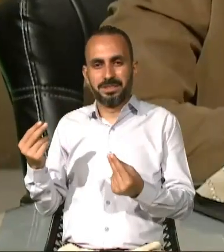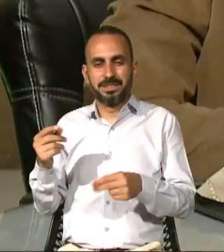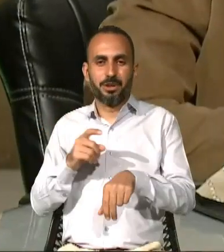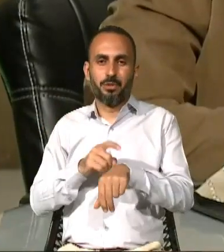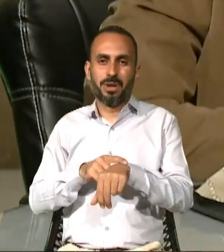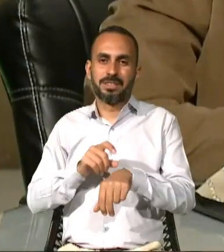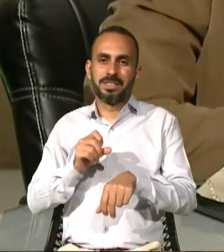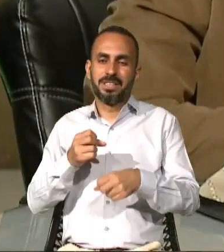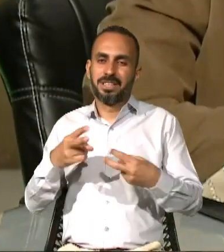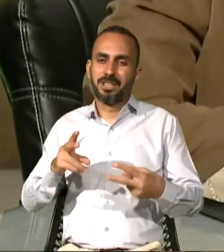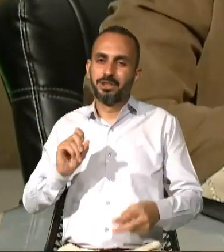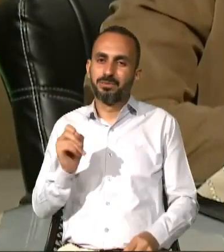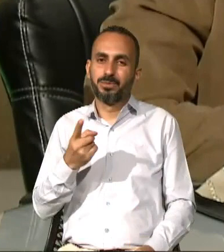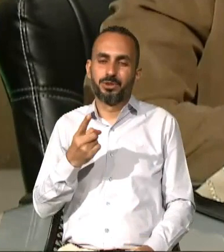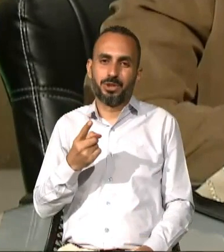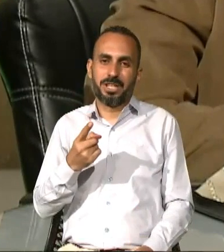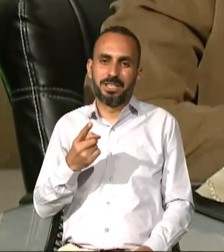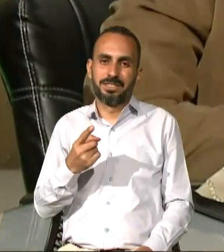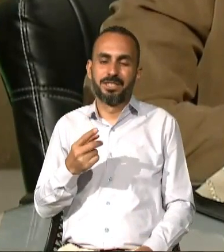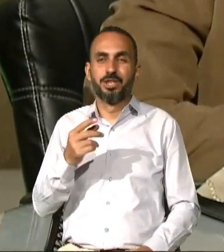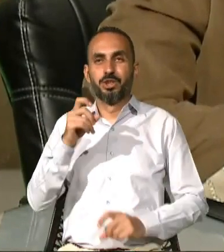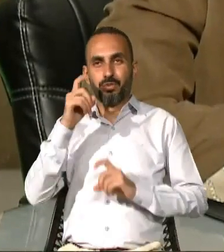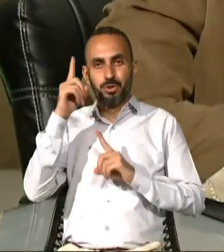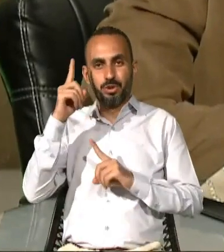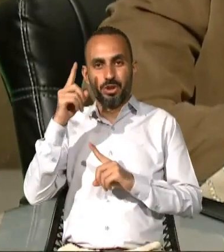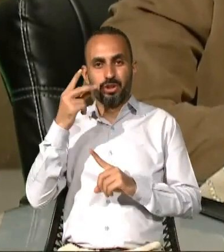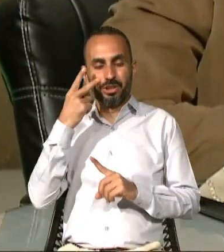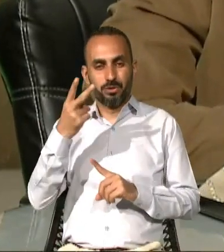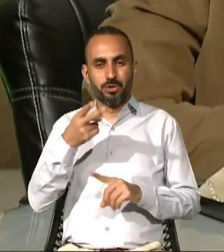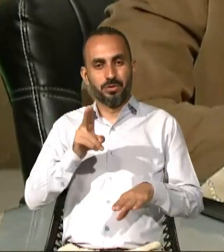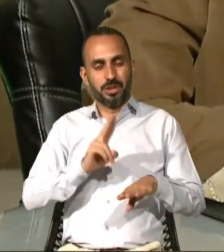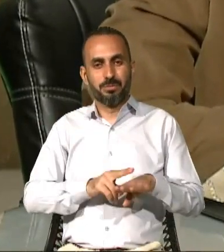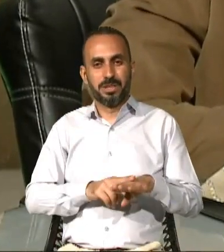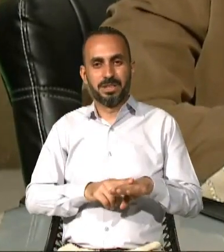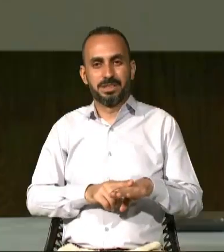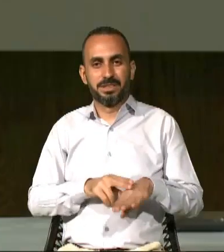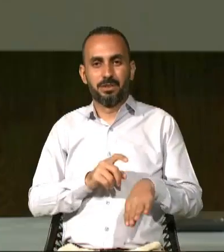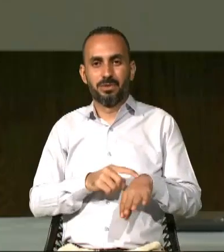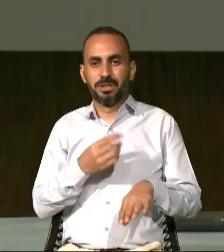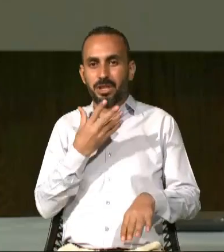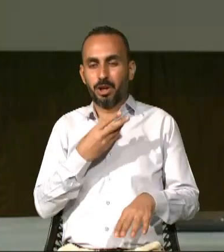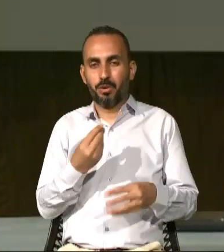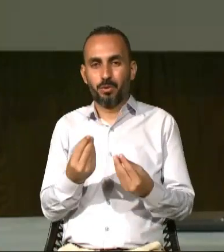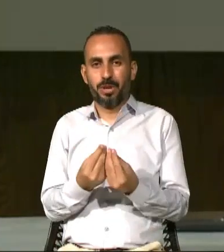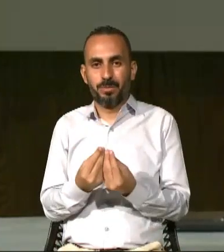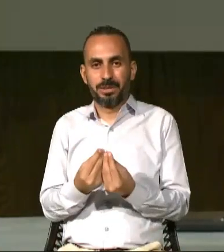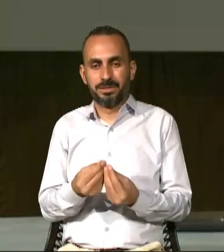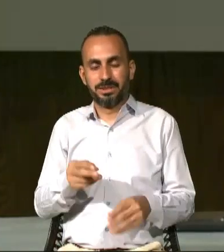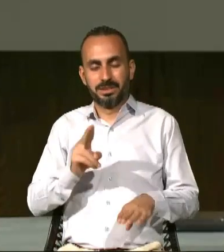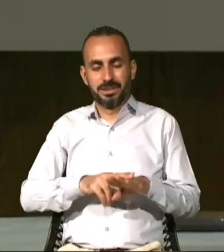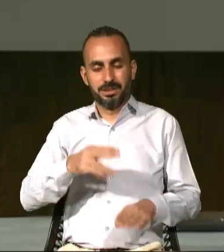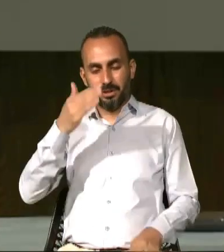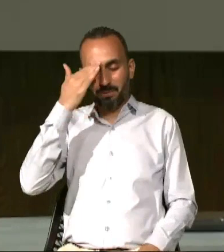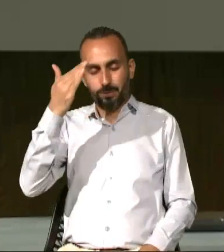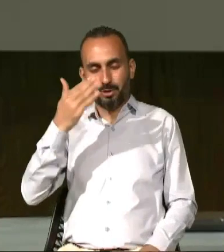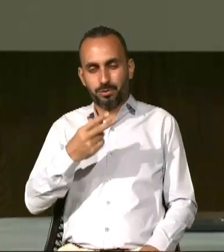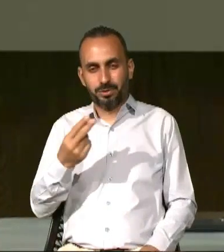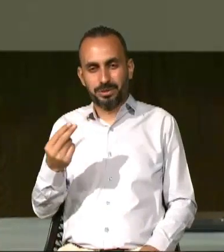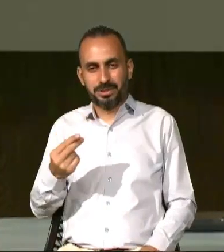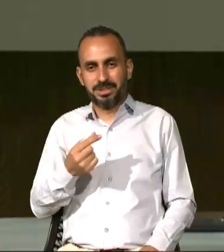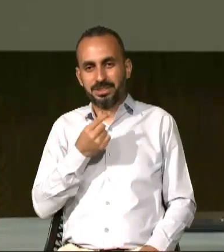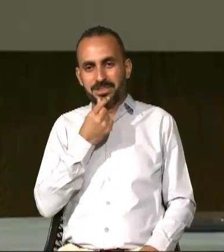ربنا يبارك. نشوفك مرة تانية إن شاء الله، وربنا يدينا وقت جميل كده. وأنا بشكر كمان الأخ رامز